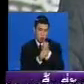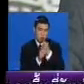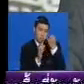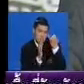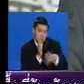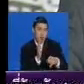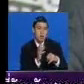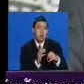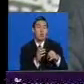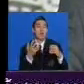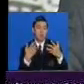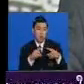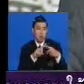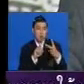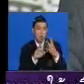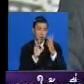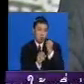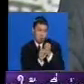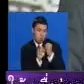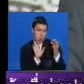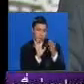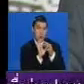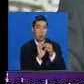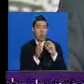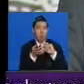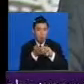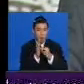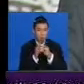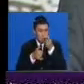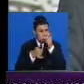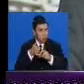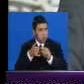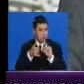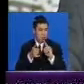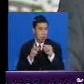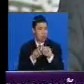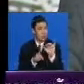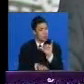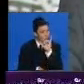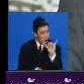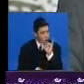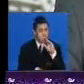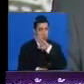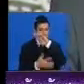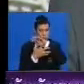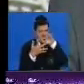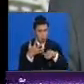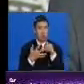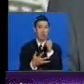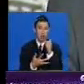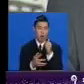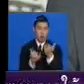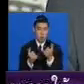รับโทษทางอาญาหรือผู้มีประโยชน์เกี่ยวข้องซึ่งหมายถึงบุคคลที่มีความสัมพันธ์ทางสายโลหิตเช่นญาติพี่น้อง